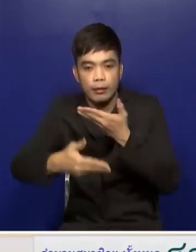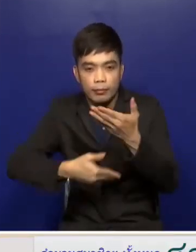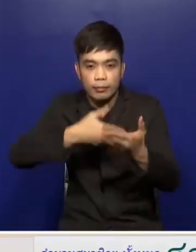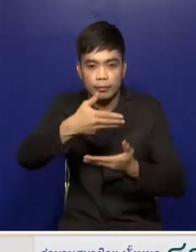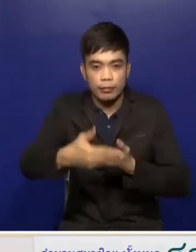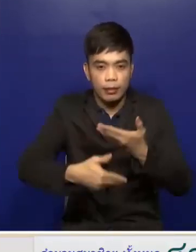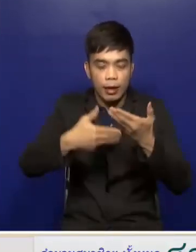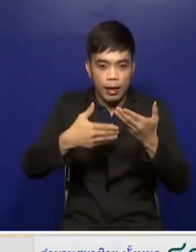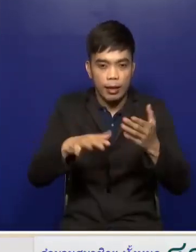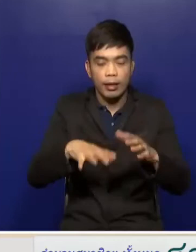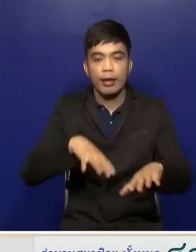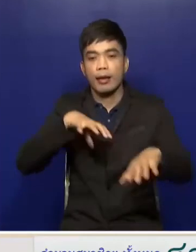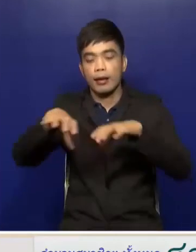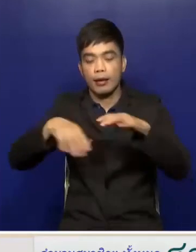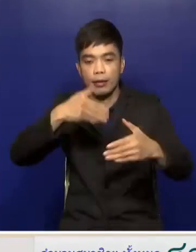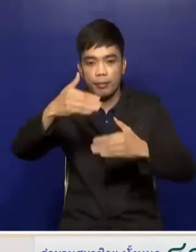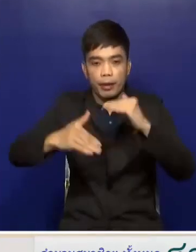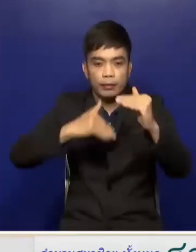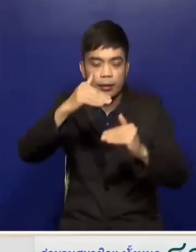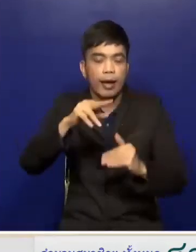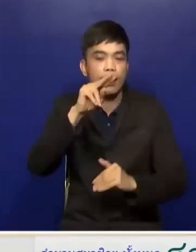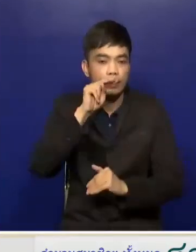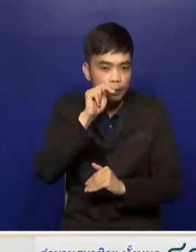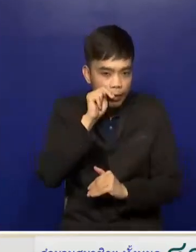ท้ายกกลบไปในการปับนาน้าบนเกรอหอว่า